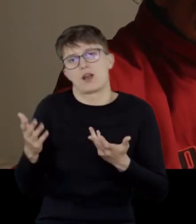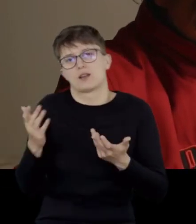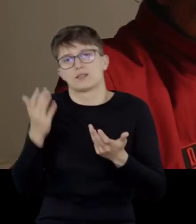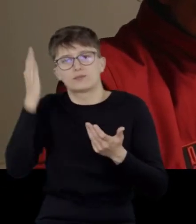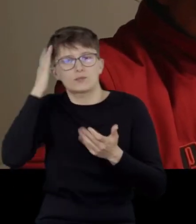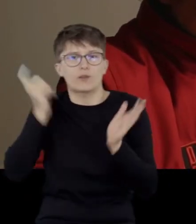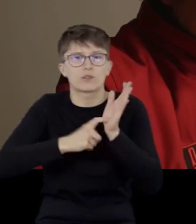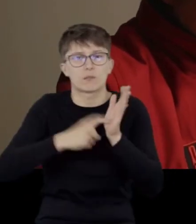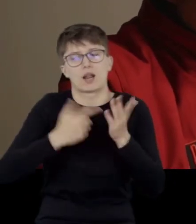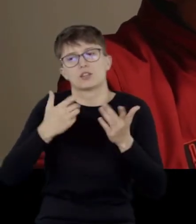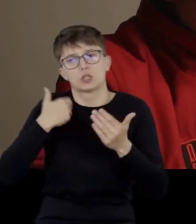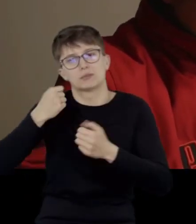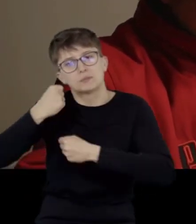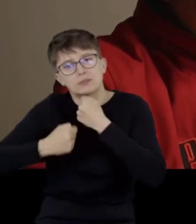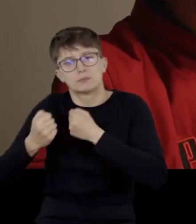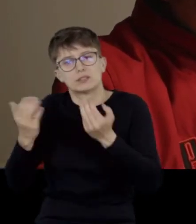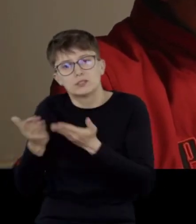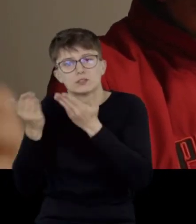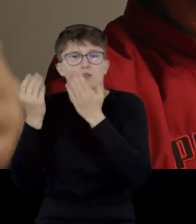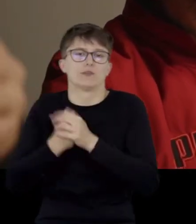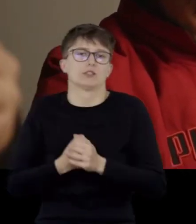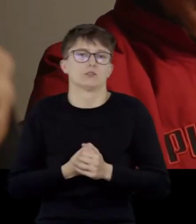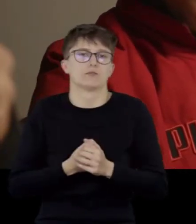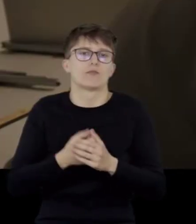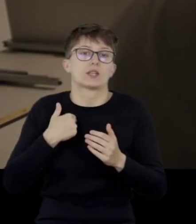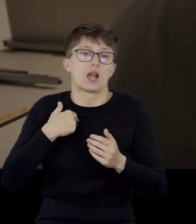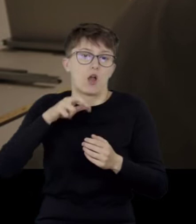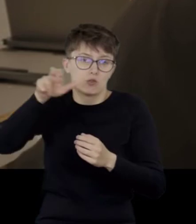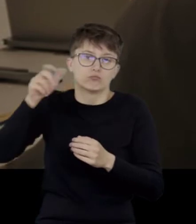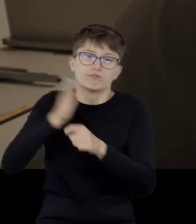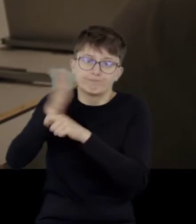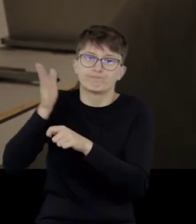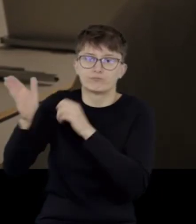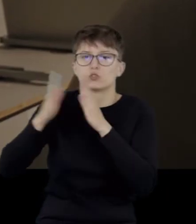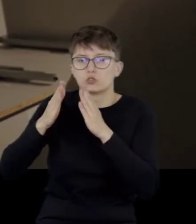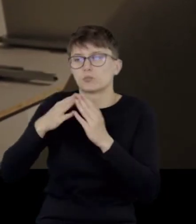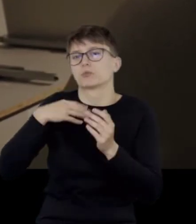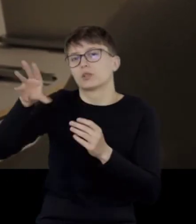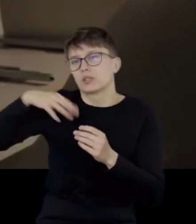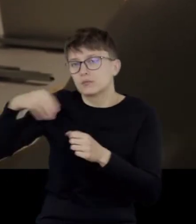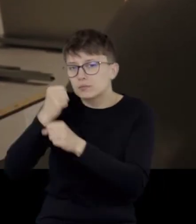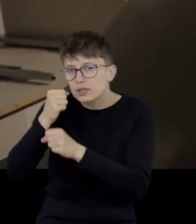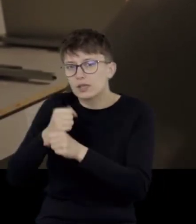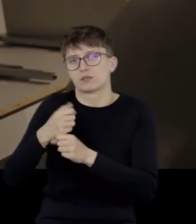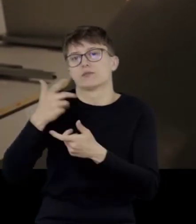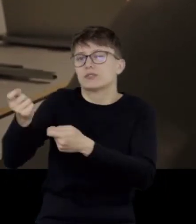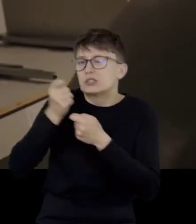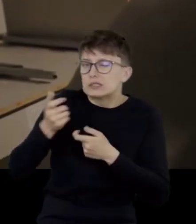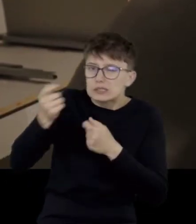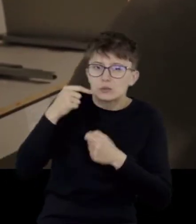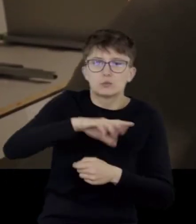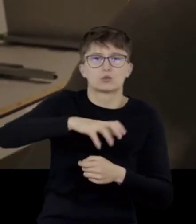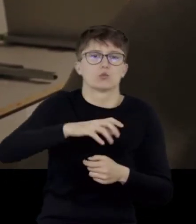problemy i wymagały tego przepracowania. Ja chodziłem do nich do domów, pracowałem z nimi, wciągałem ich powoli w tą